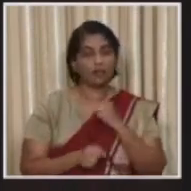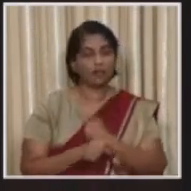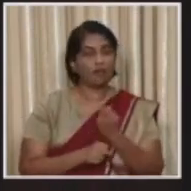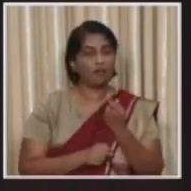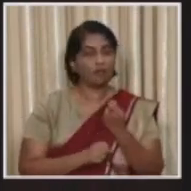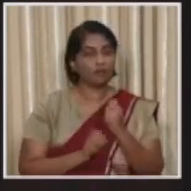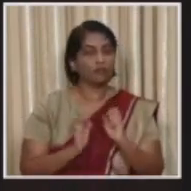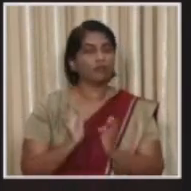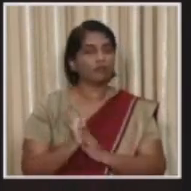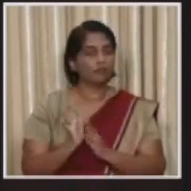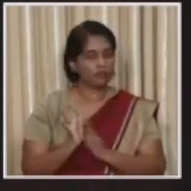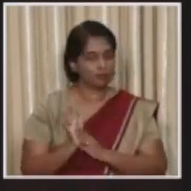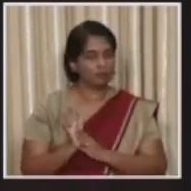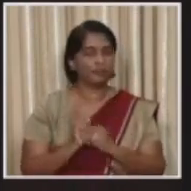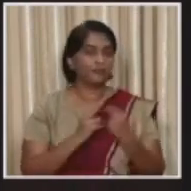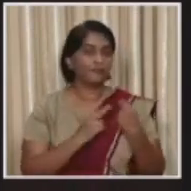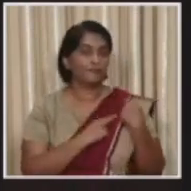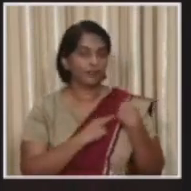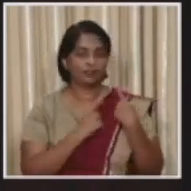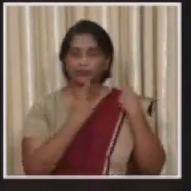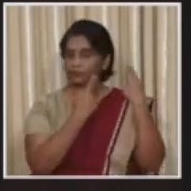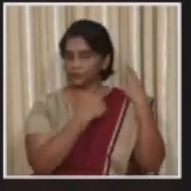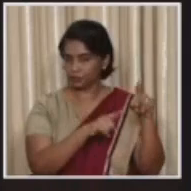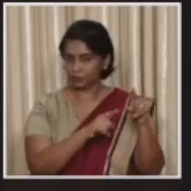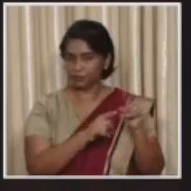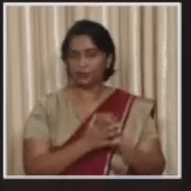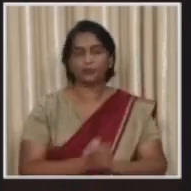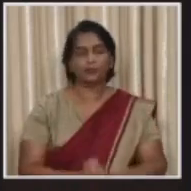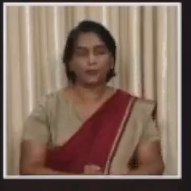කාරක සභාවට වගකීම පැවරිලා තියෙනවා.